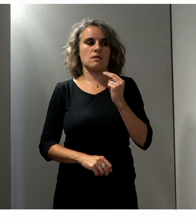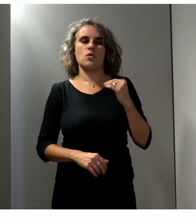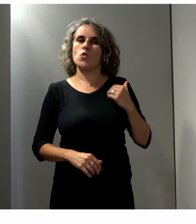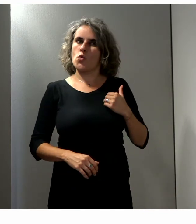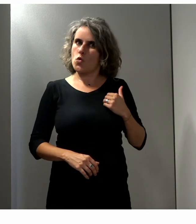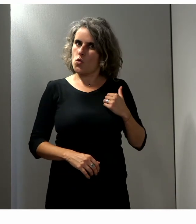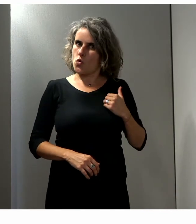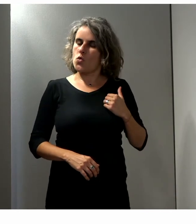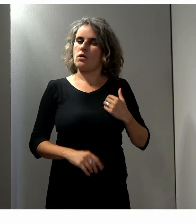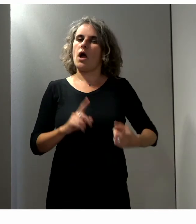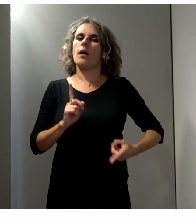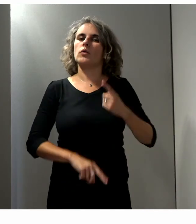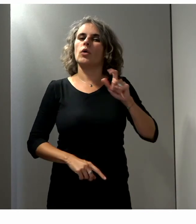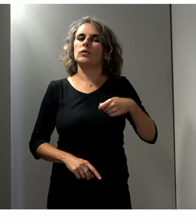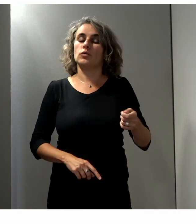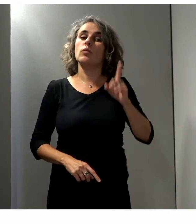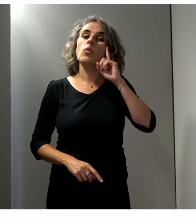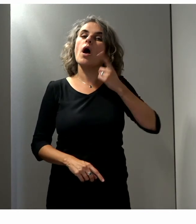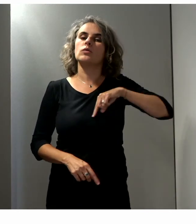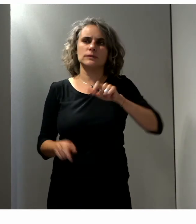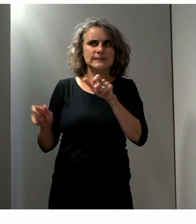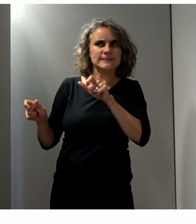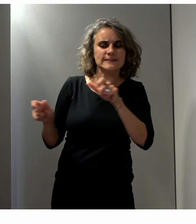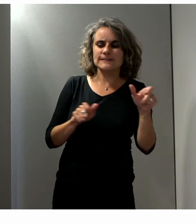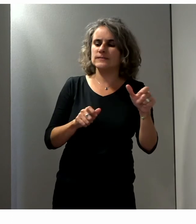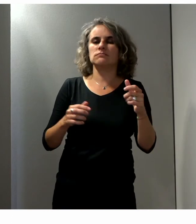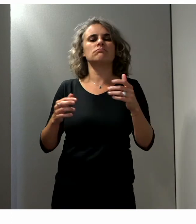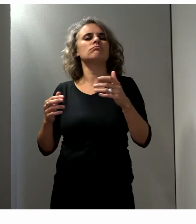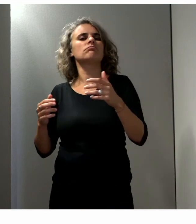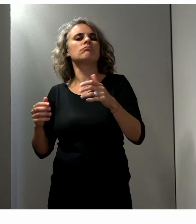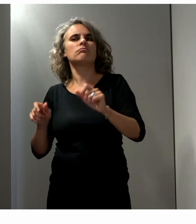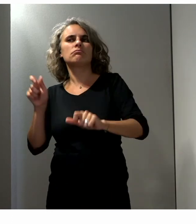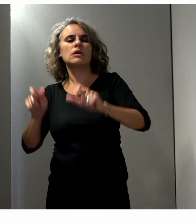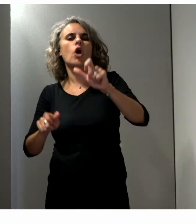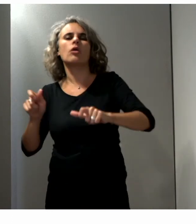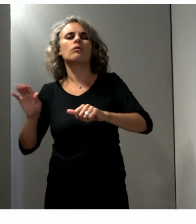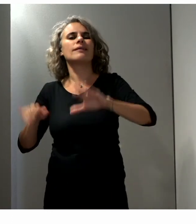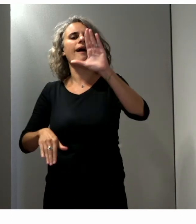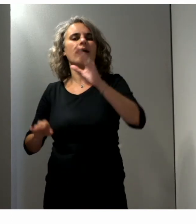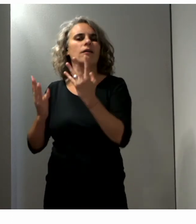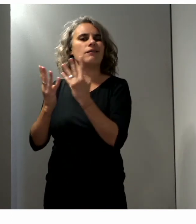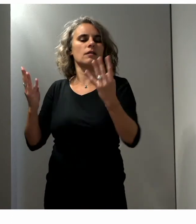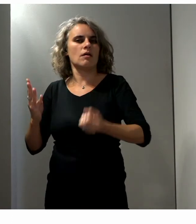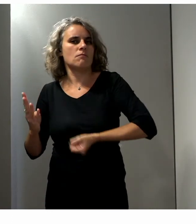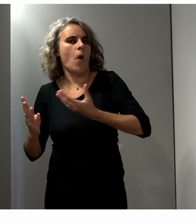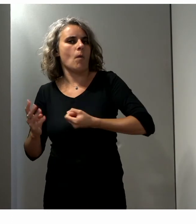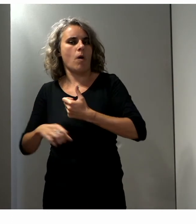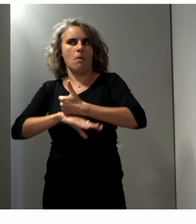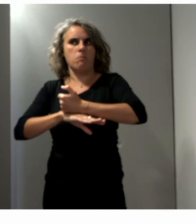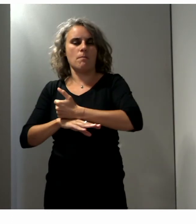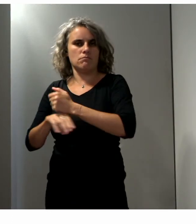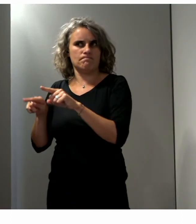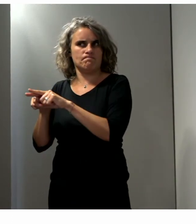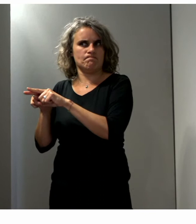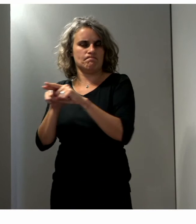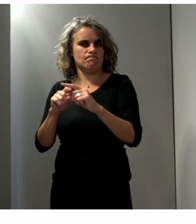veiller à ce que le pluralisme et donc l'égalité et l'équité entre les candidats soient bien